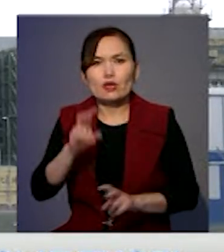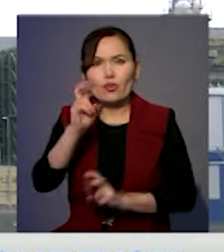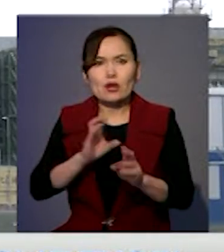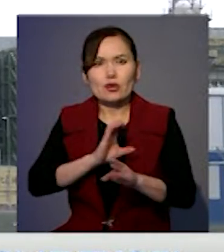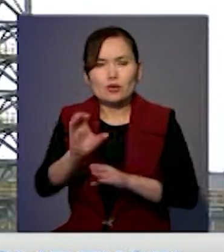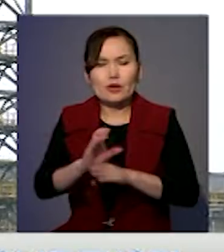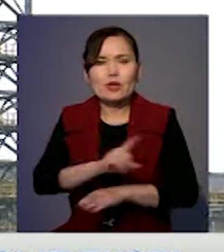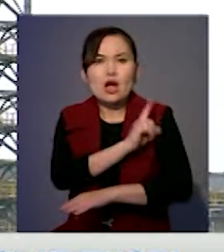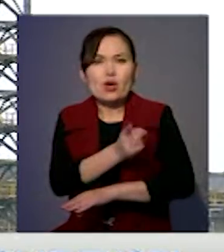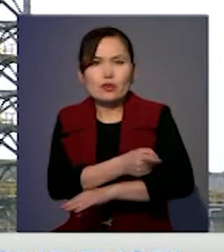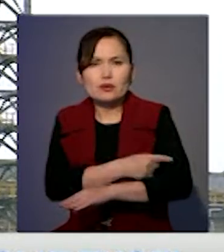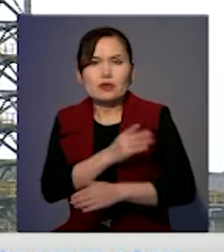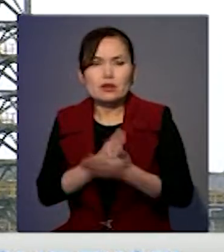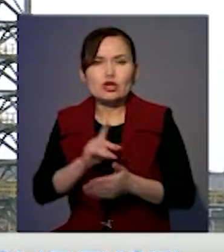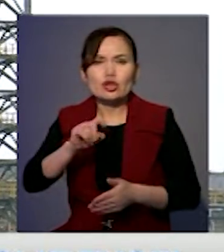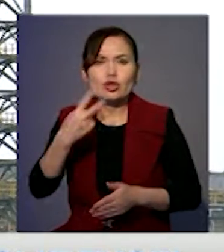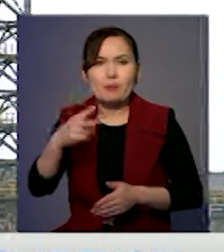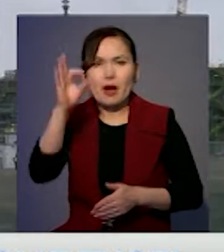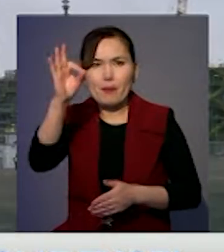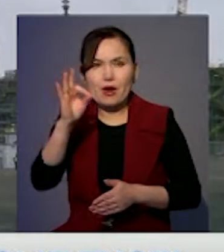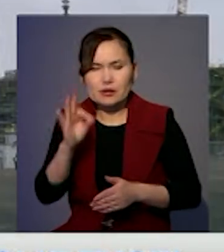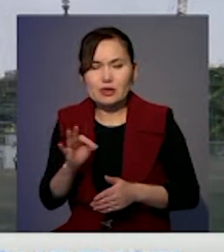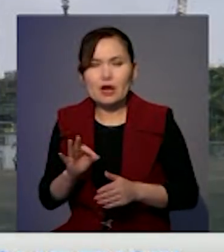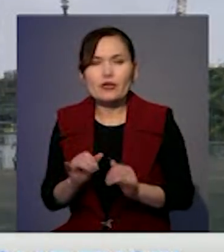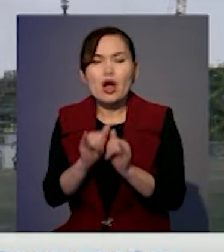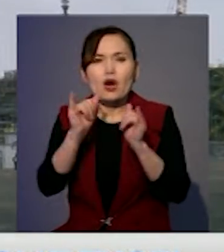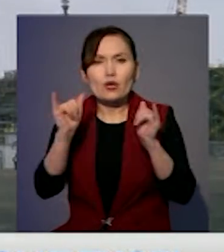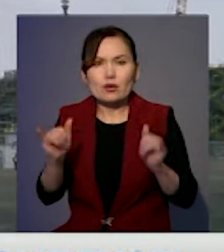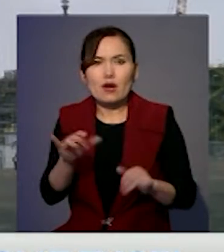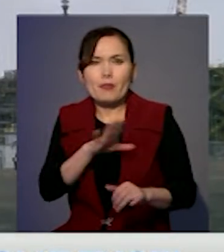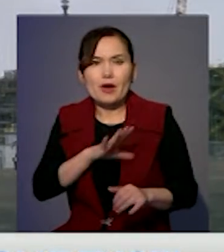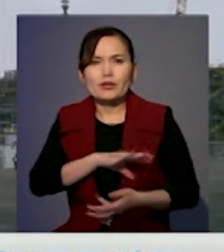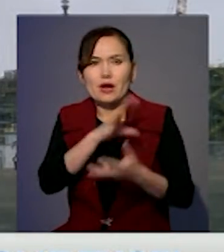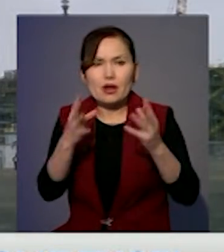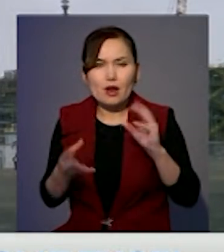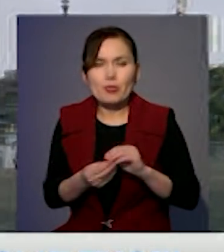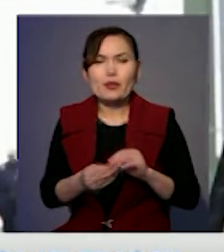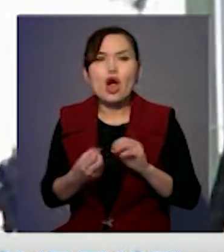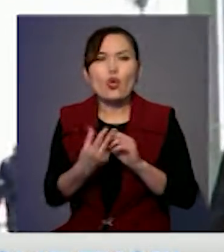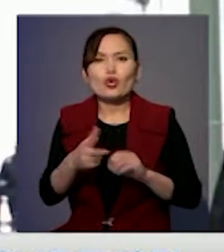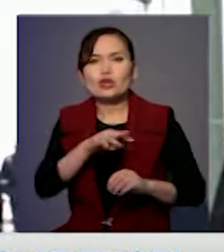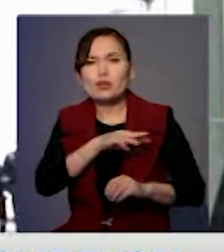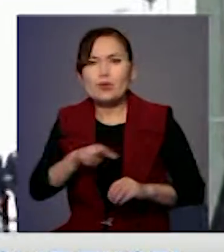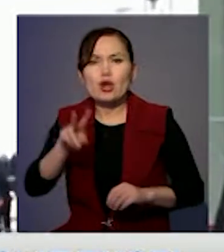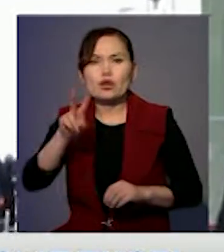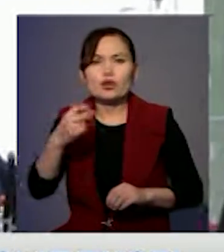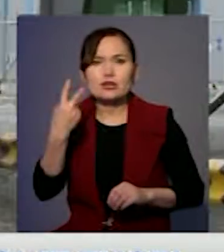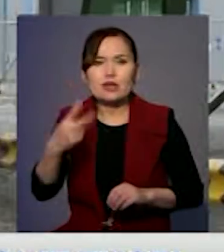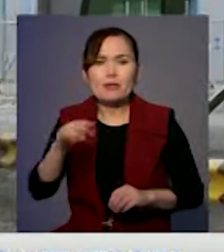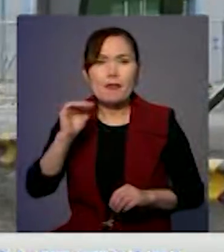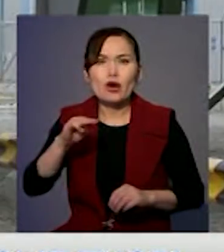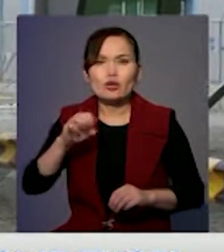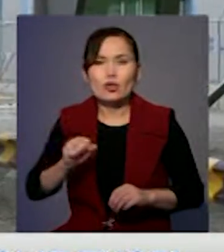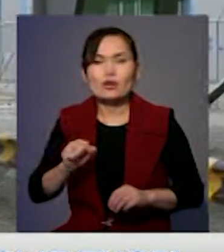Олар өндіру жоспарын 120% асыра орындады. Өндірісті тұрақтандыру нәтижесінде 13 миллион 220 мың тонна